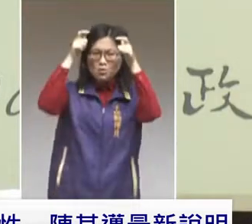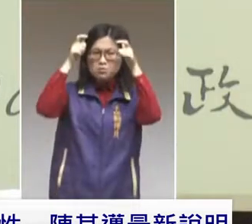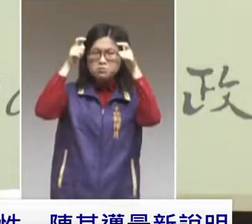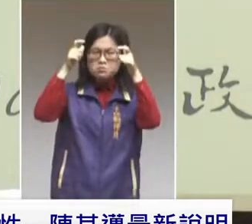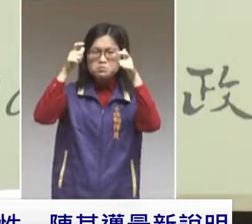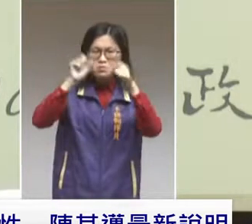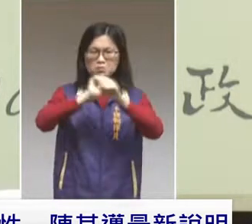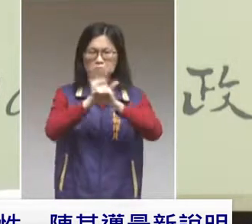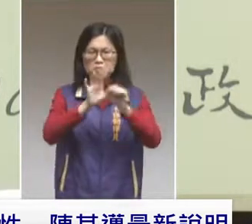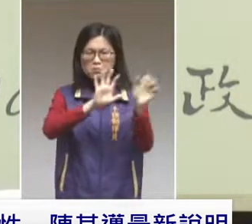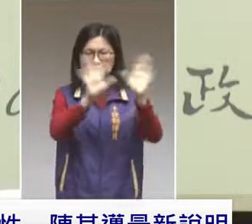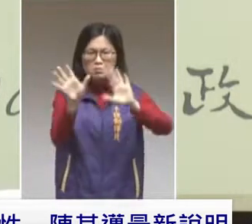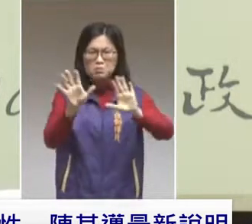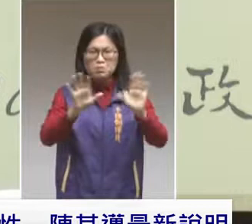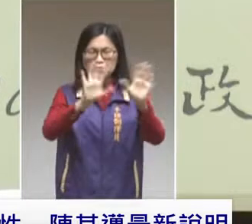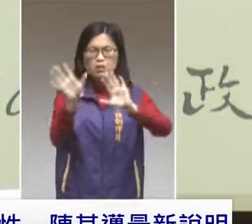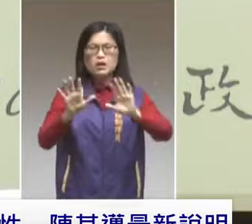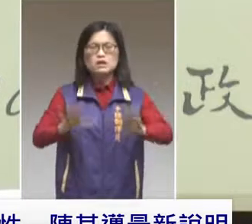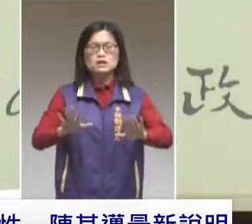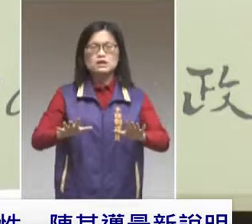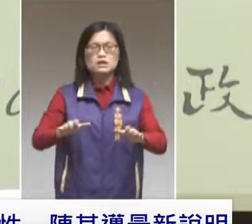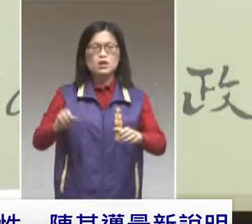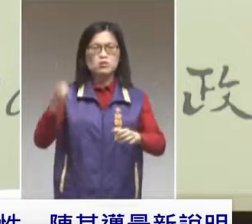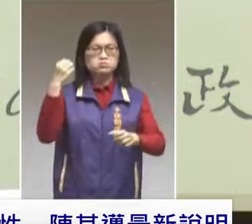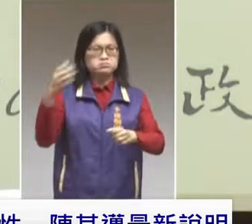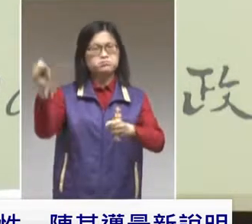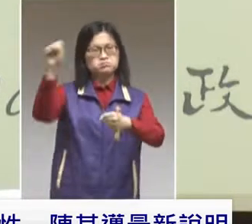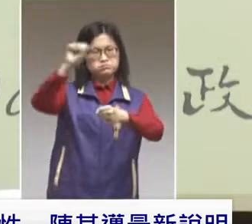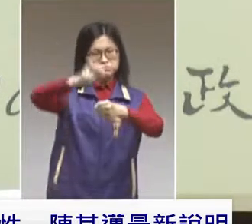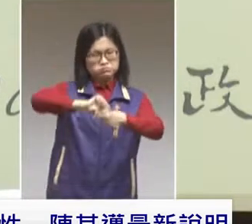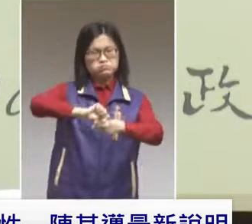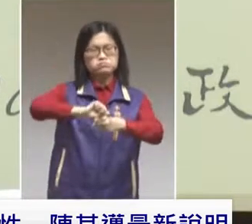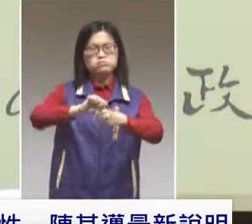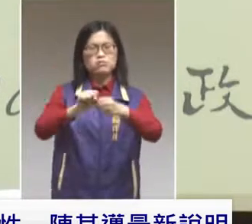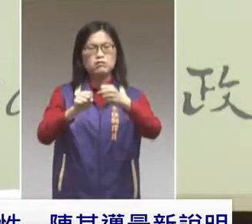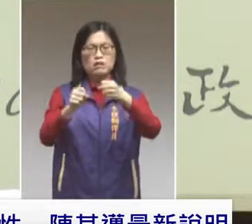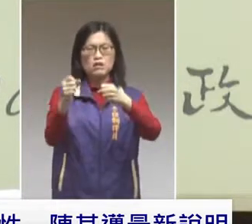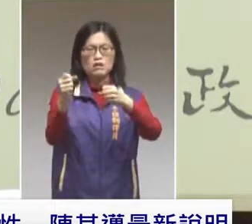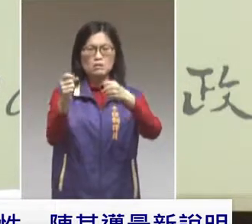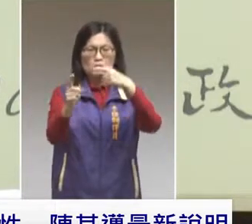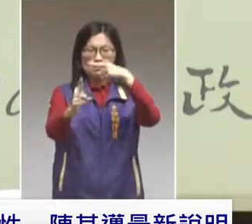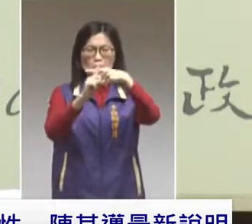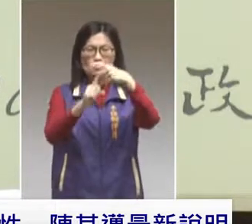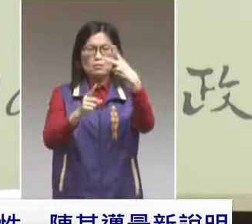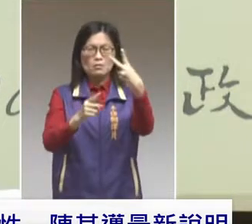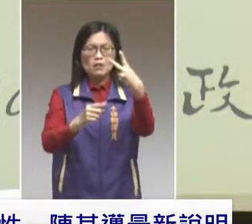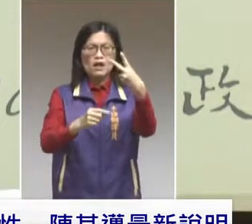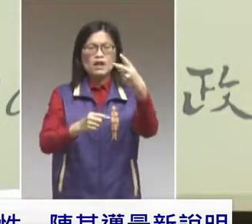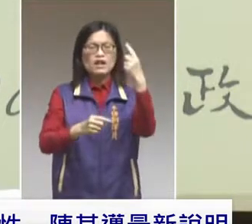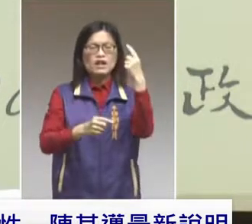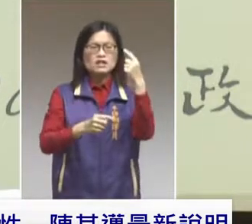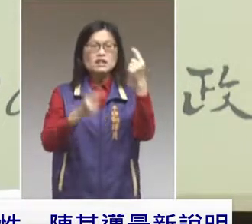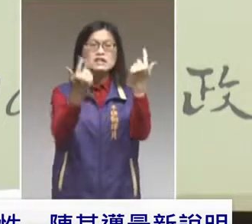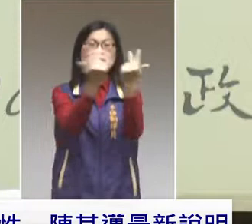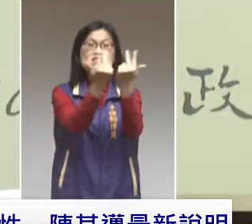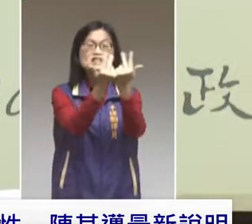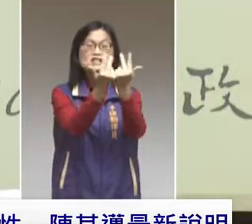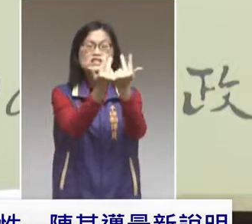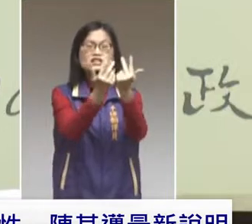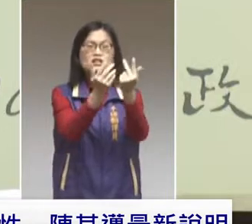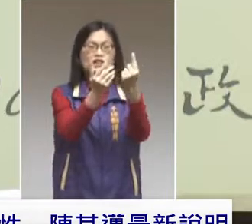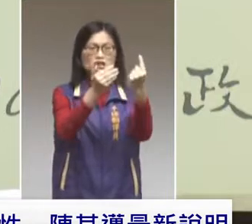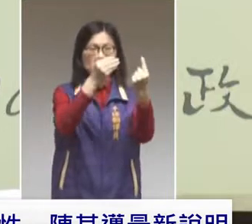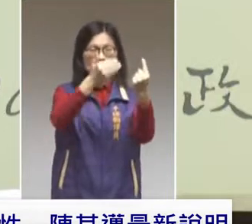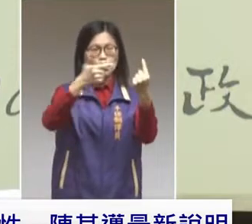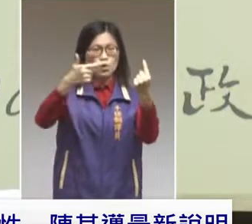高雄整体的疫情的状况啊。那我们今天有两例，那两例都是新北